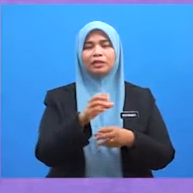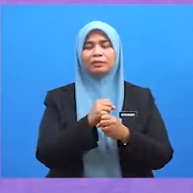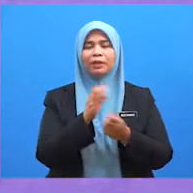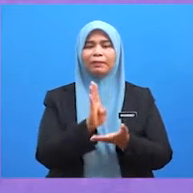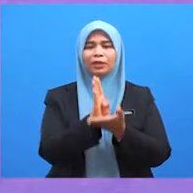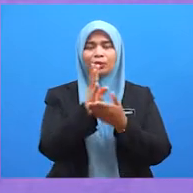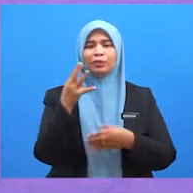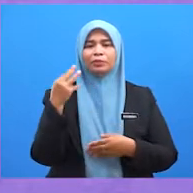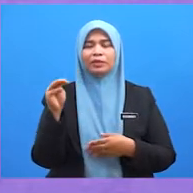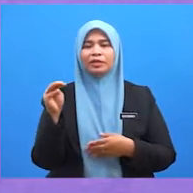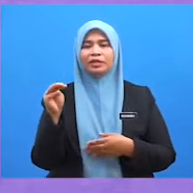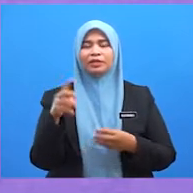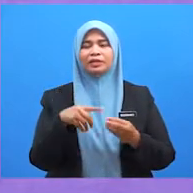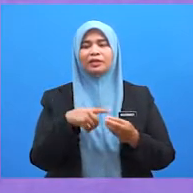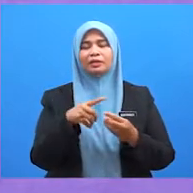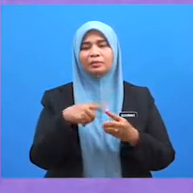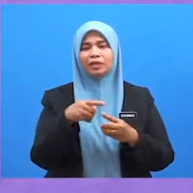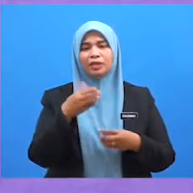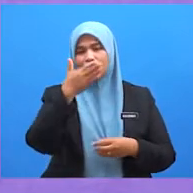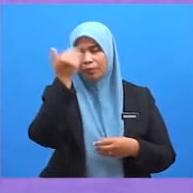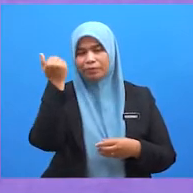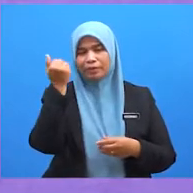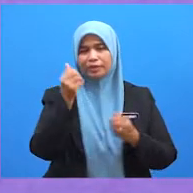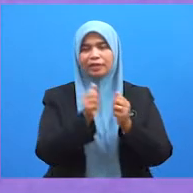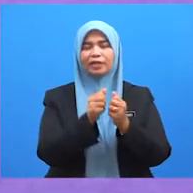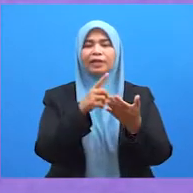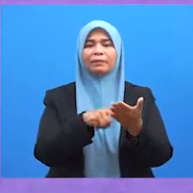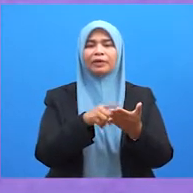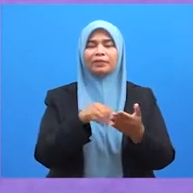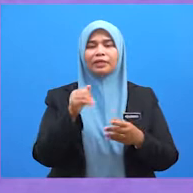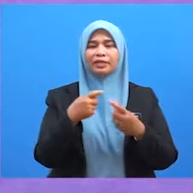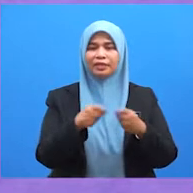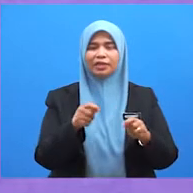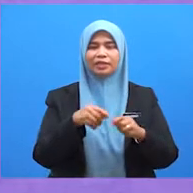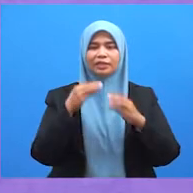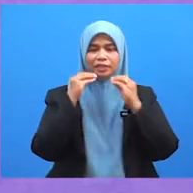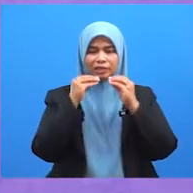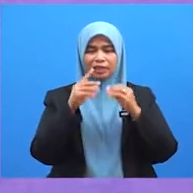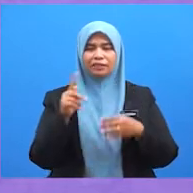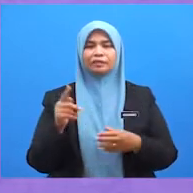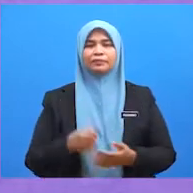membantu mereka apabila lupa terhadap apa-apa yang telah diajarkan.